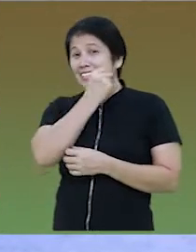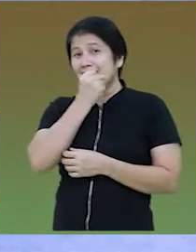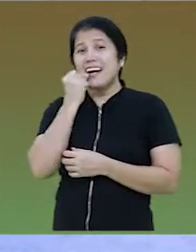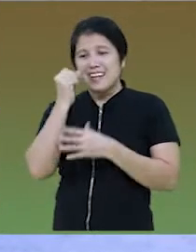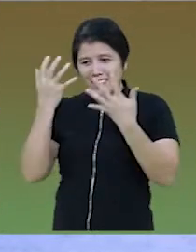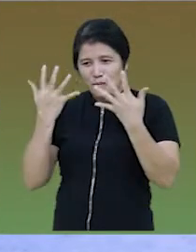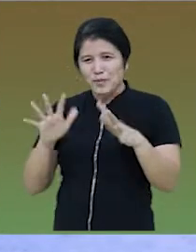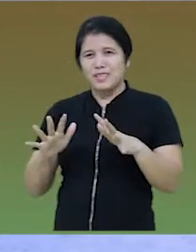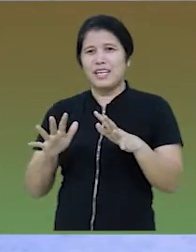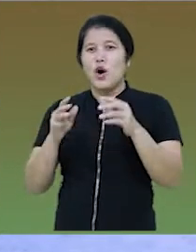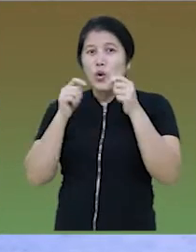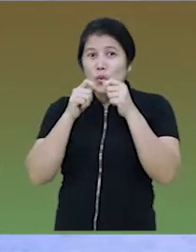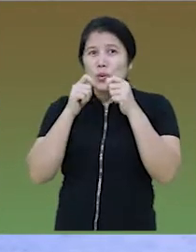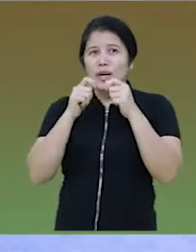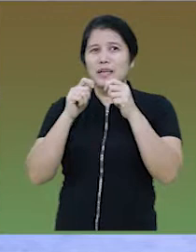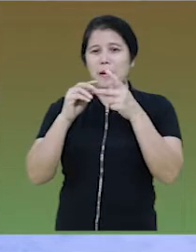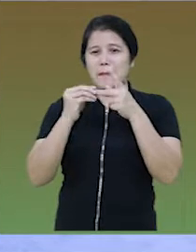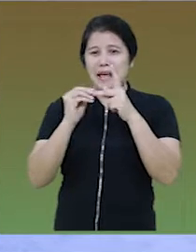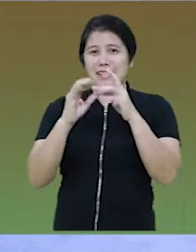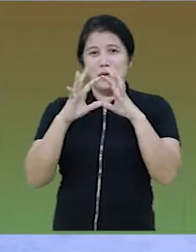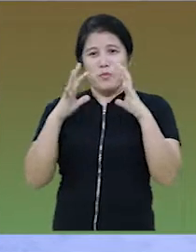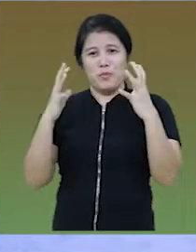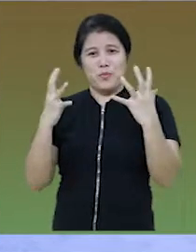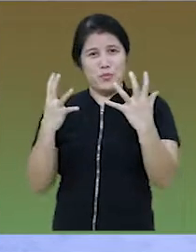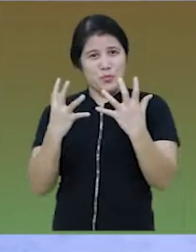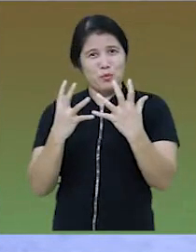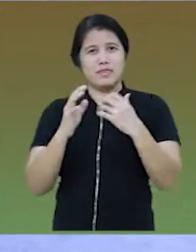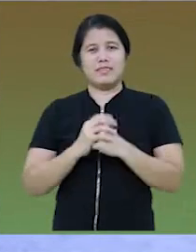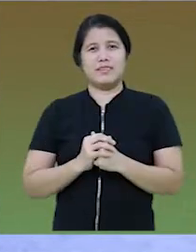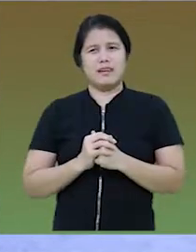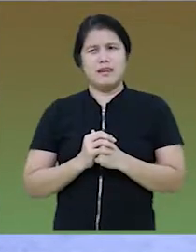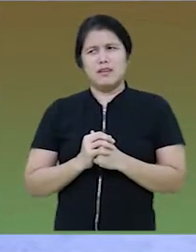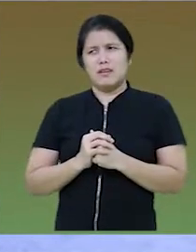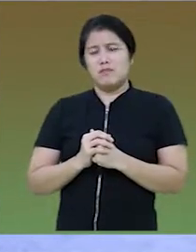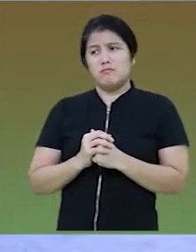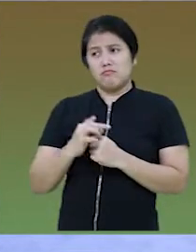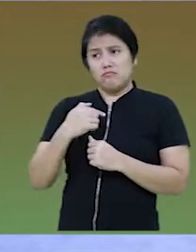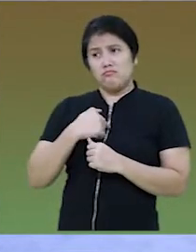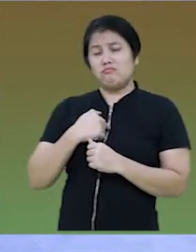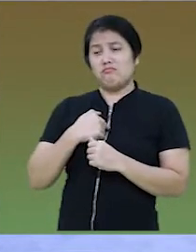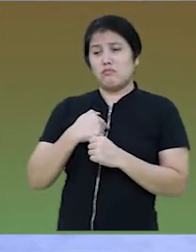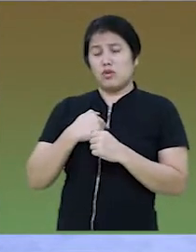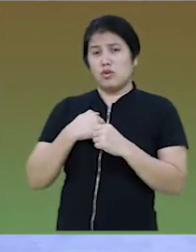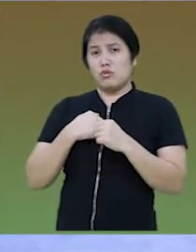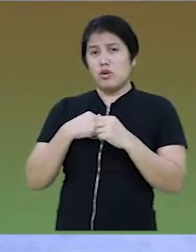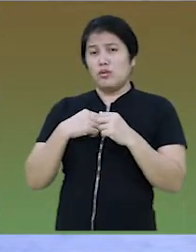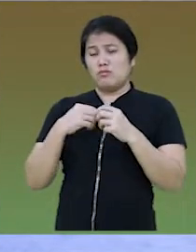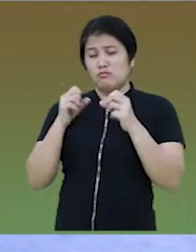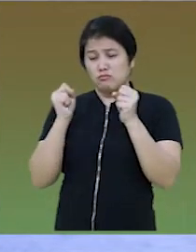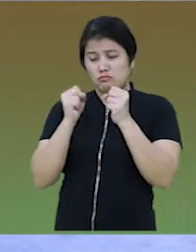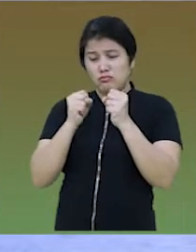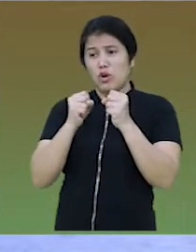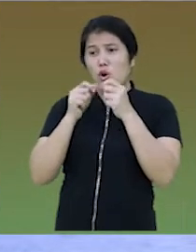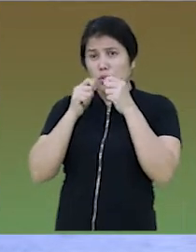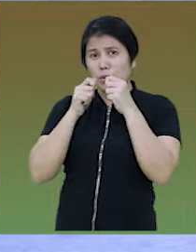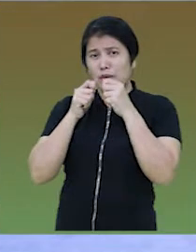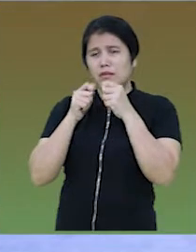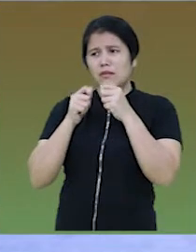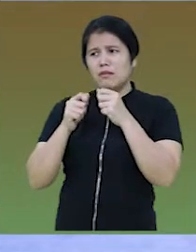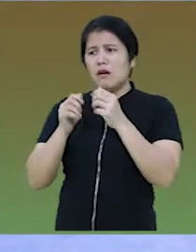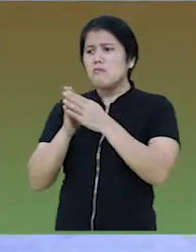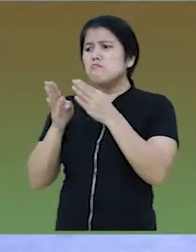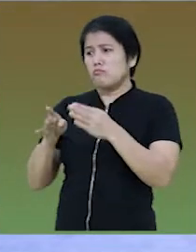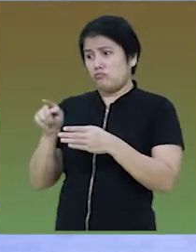Ayan siya. Tapos na nating hipan ng mga plastic balloon. Ay, maliit ang nahipan ko, Ate